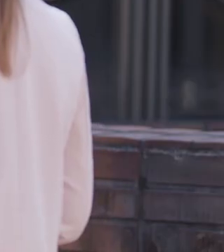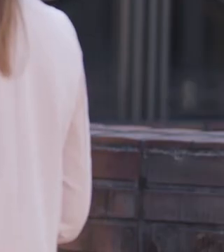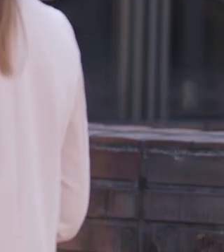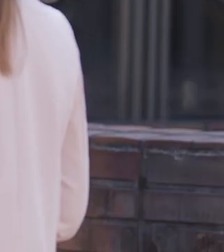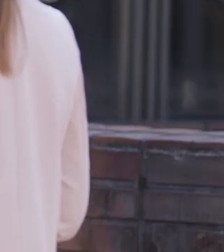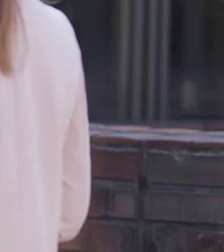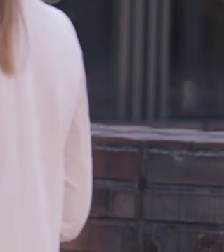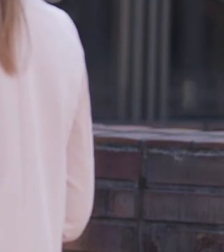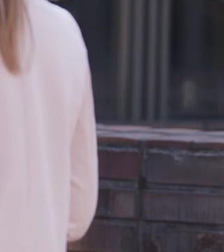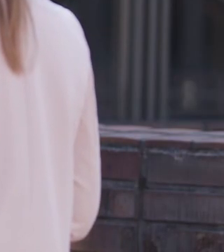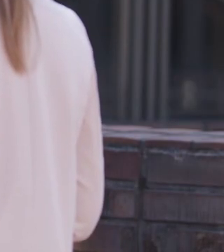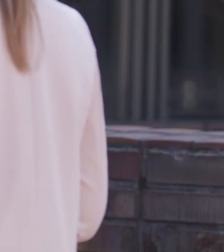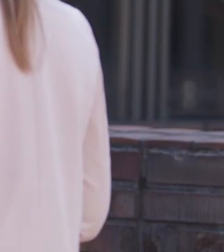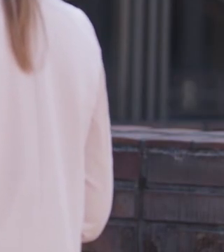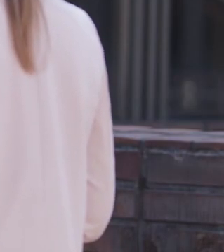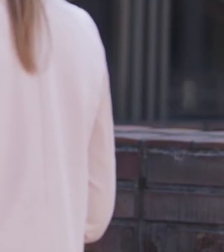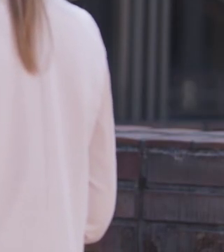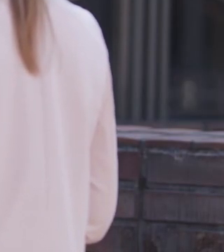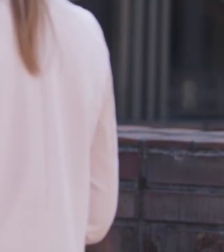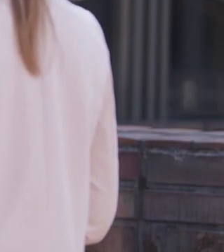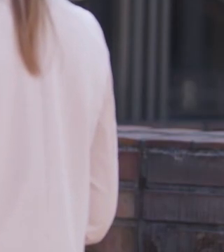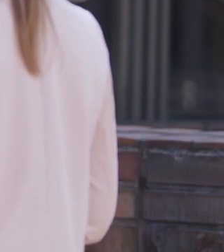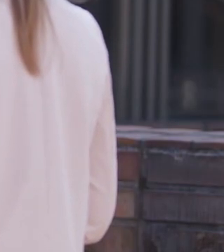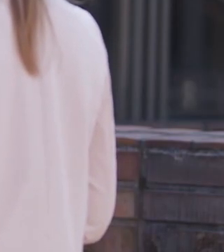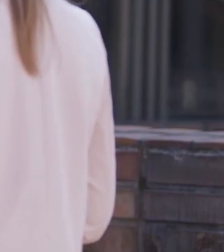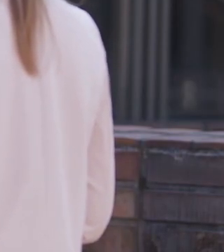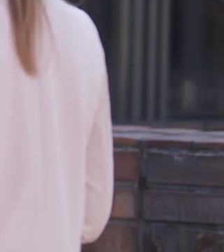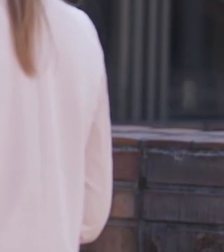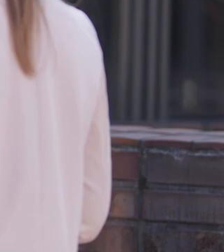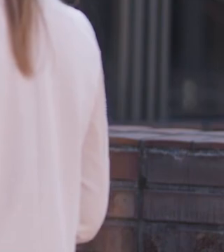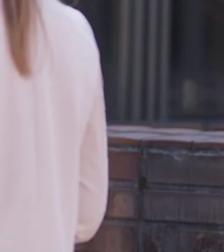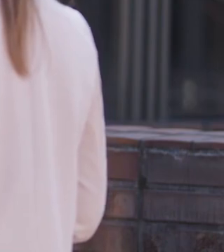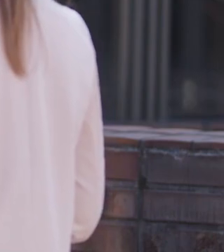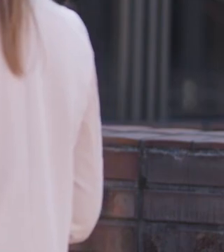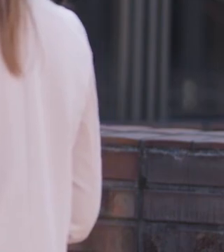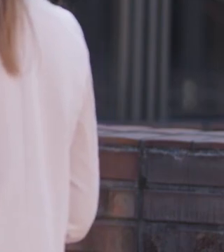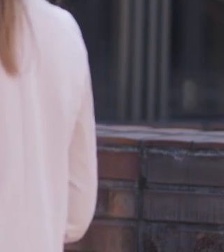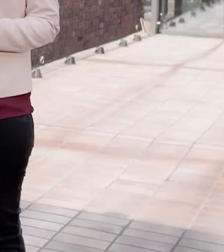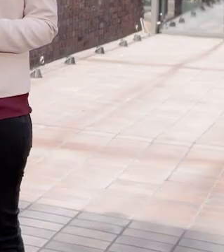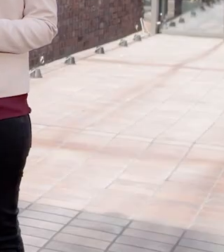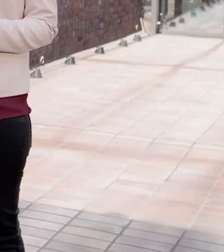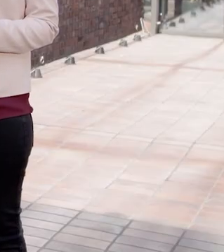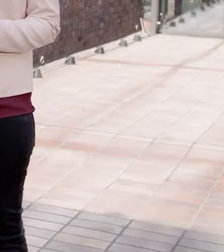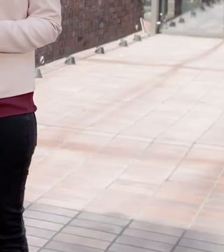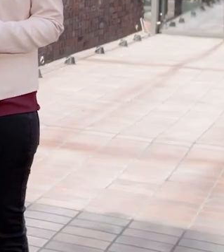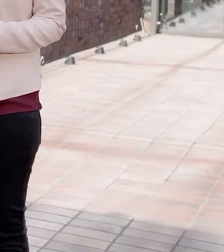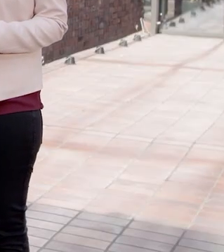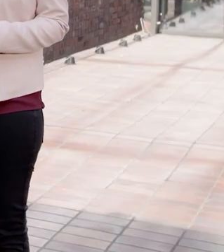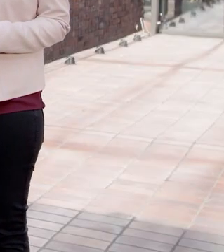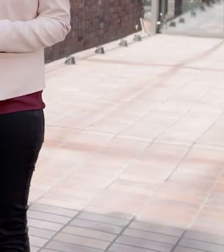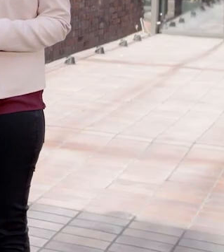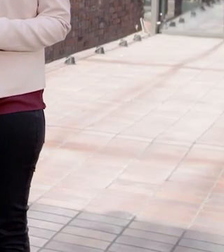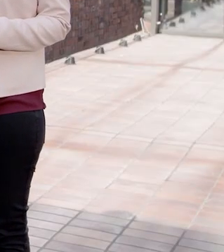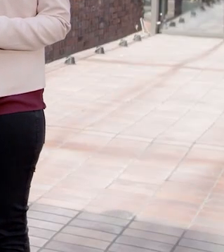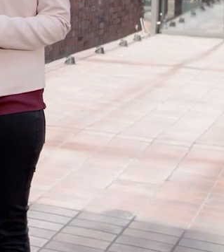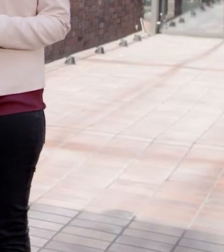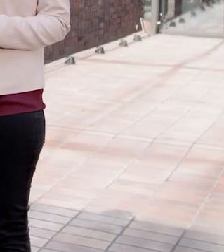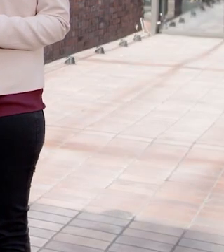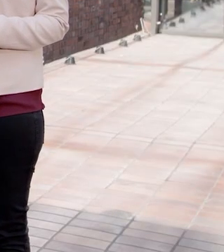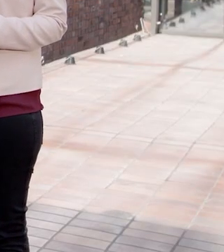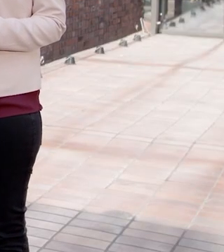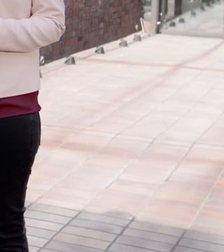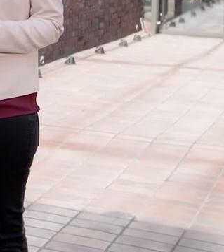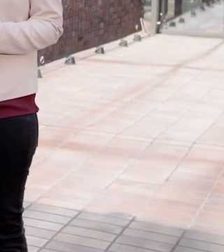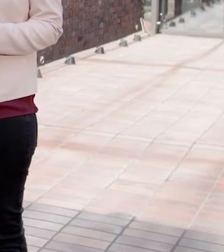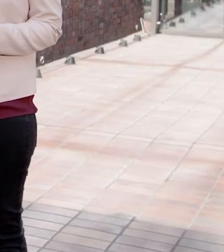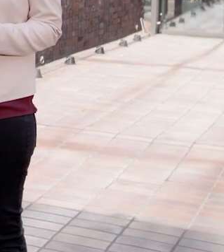I jakie działania są podejmowane w zakresie bezpieczeństwa i dostępności na naszym uniwersytecie? Uniwersytet Śląski w Katowicach przykłada